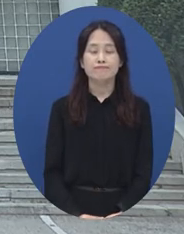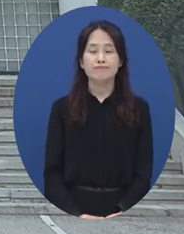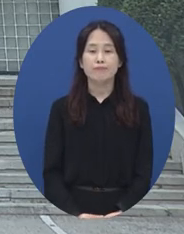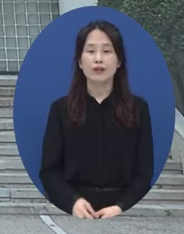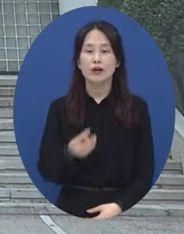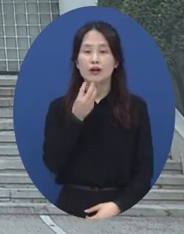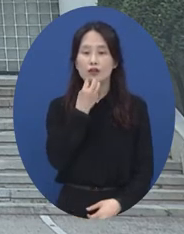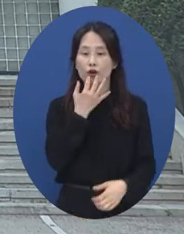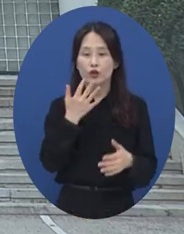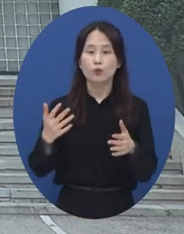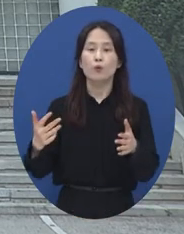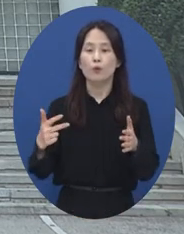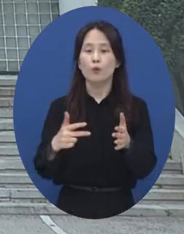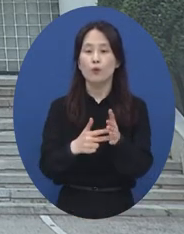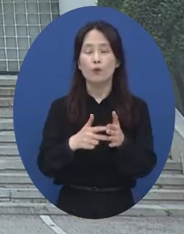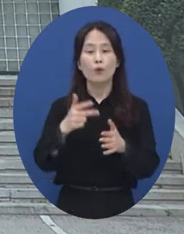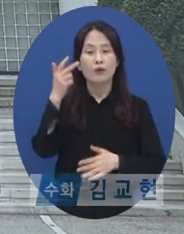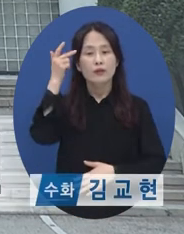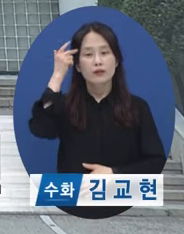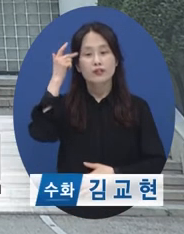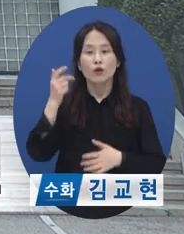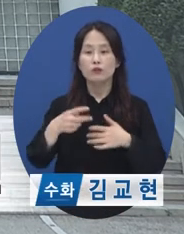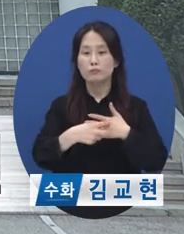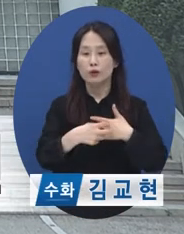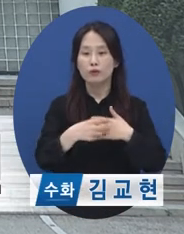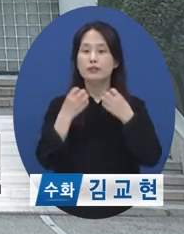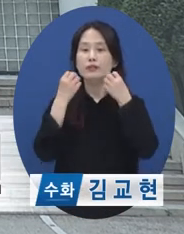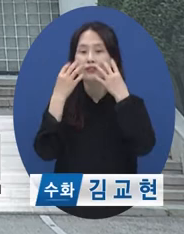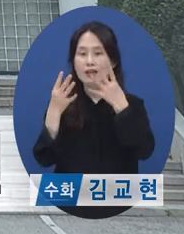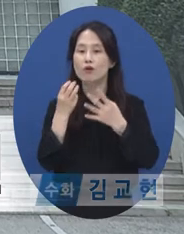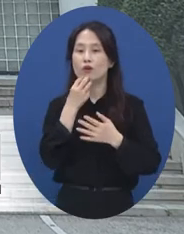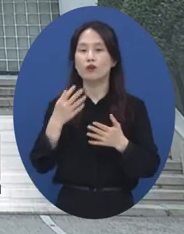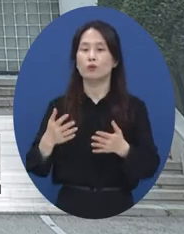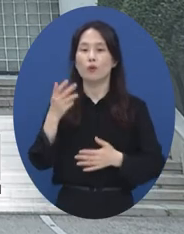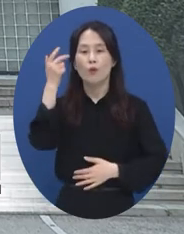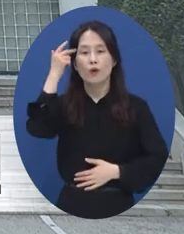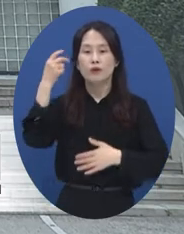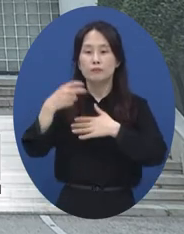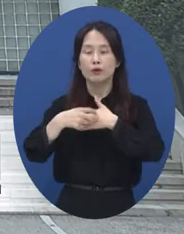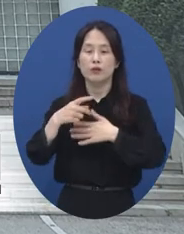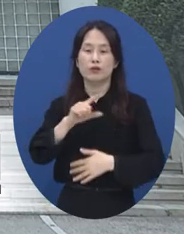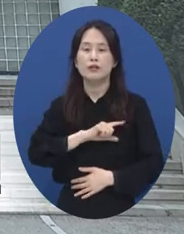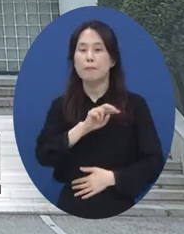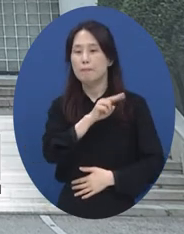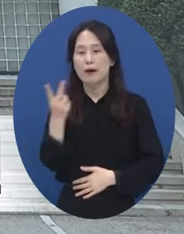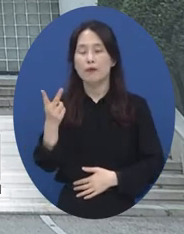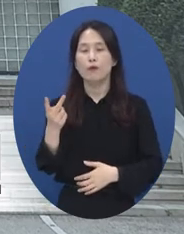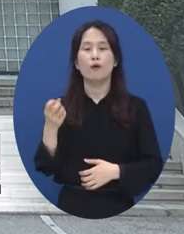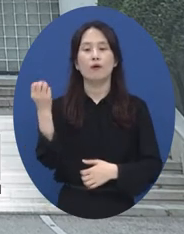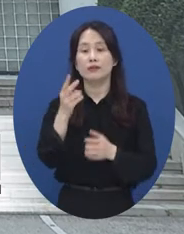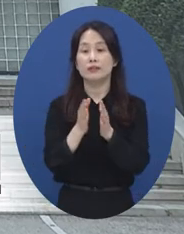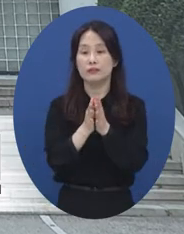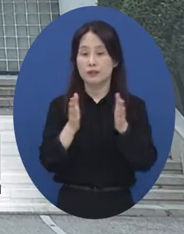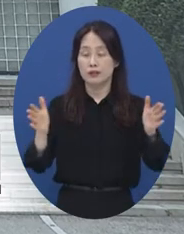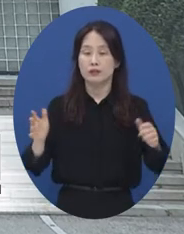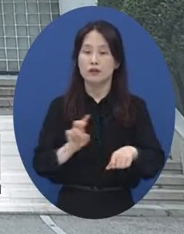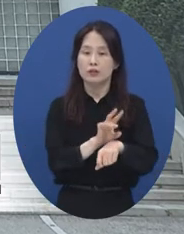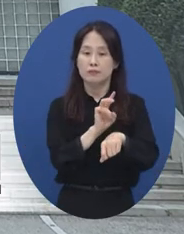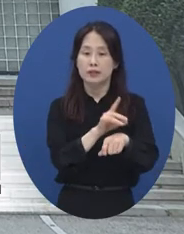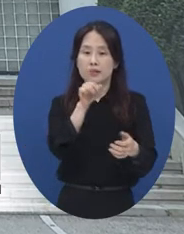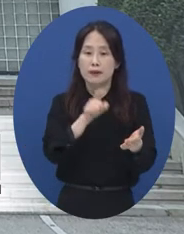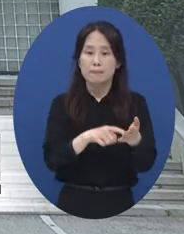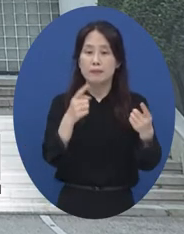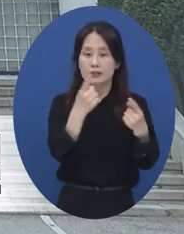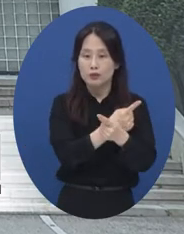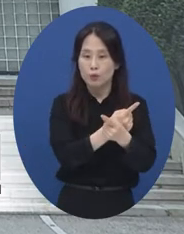경기도를 정신병원이 새로운 경기도립 정신병원 이란 이름으로 재개원 에 진료에 들어갔습니다 24시간 응급 치료